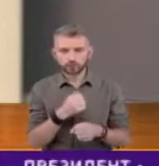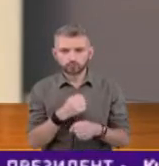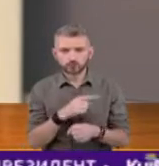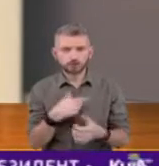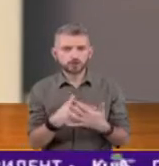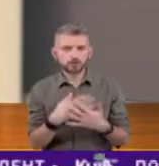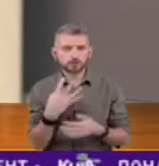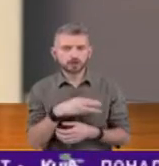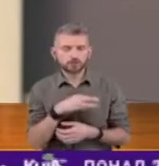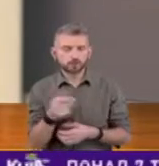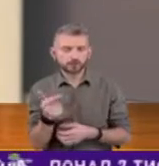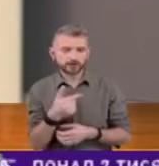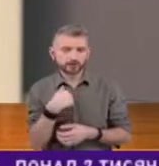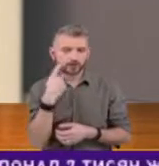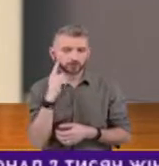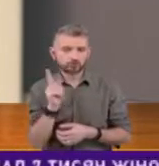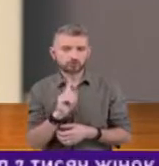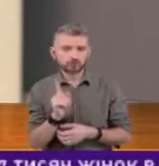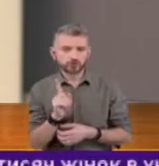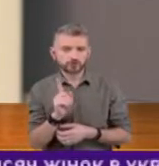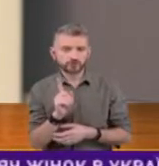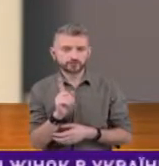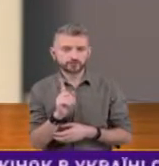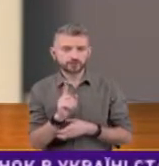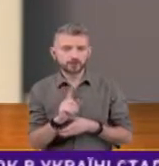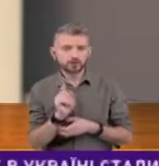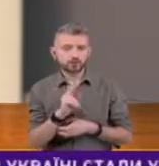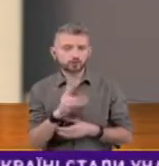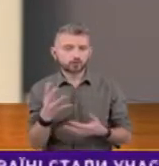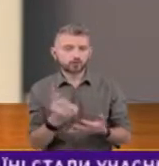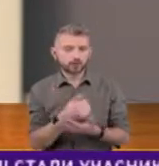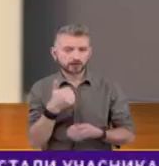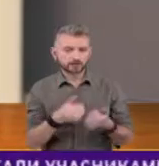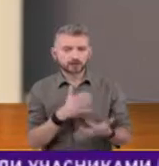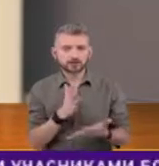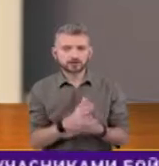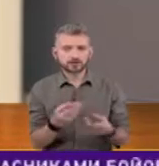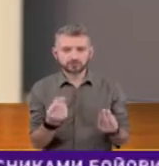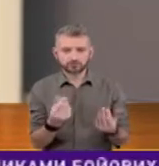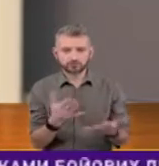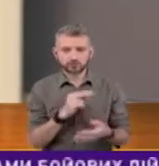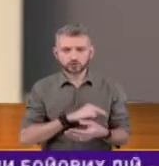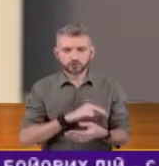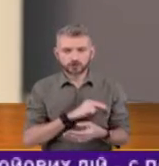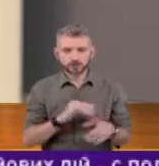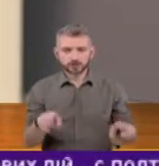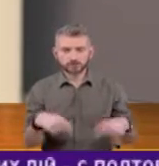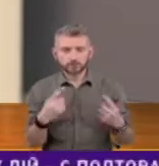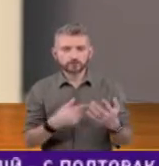40 мільйонів гривень, тому я думаю, що той, хто виграв тендер, є чим працювати і створювати